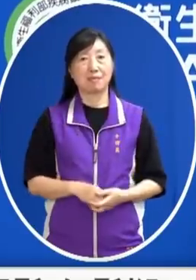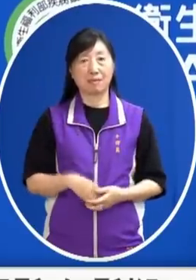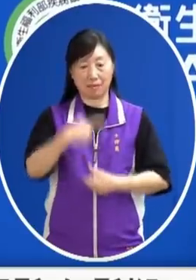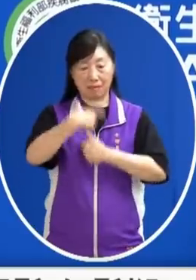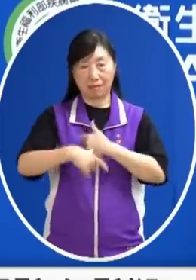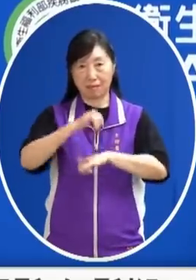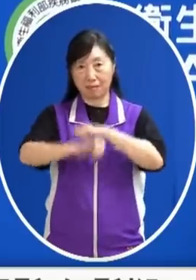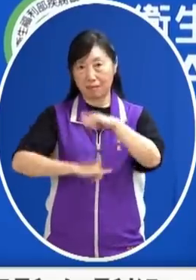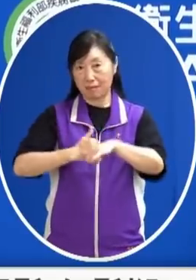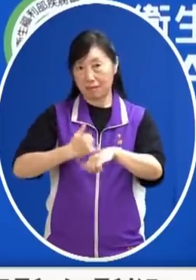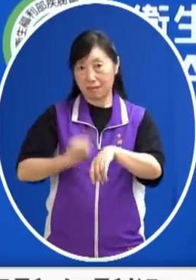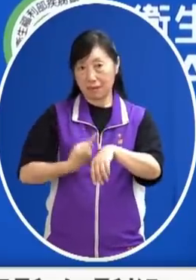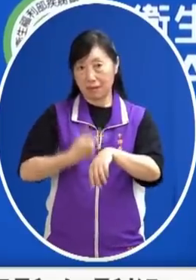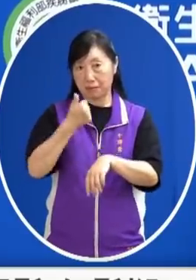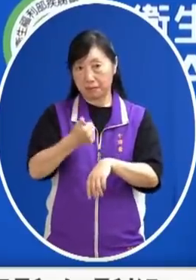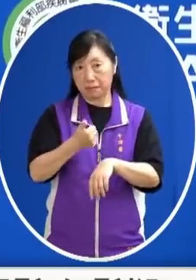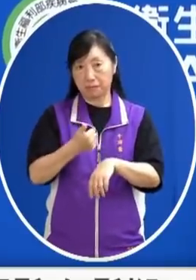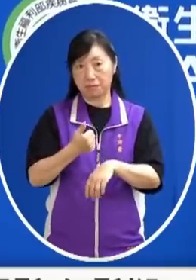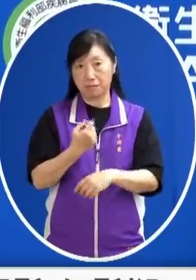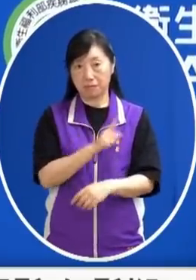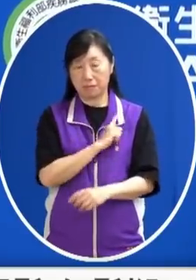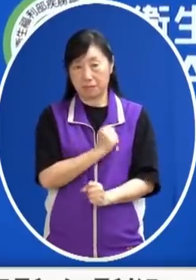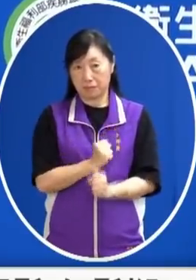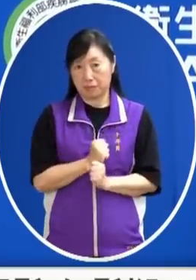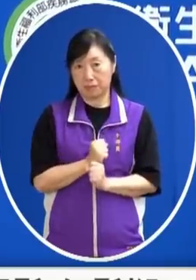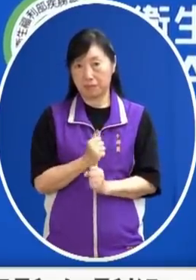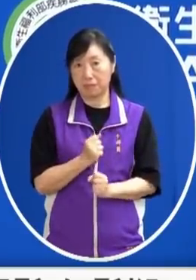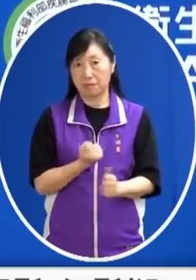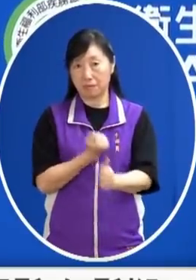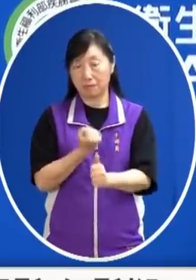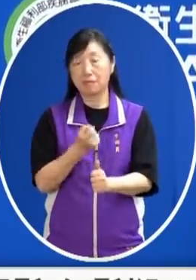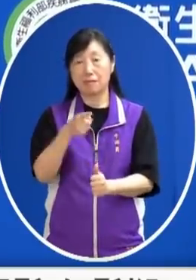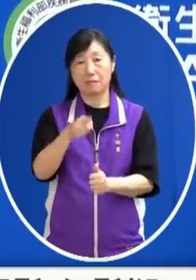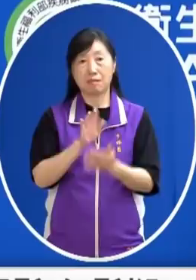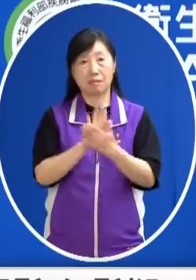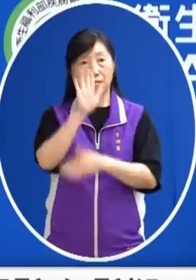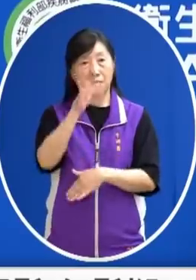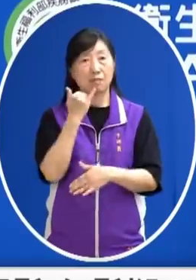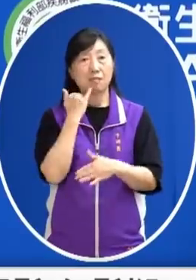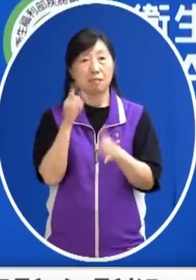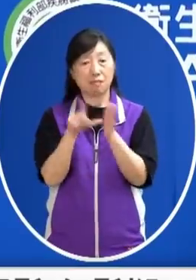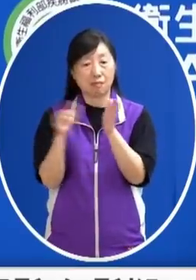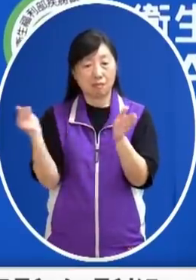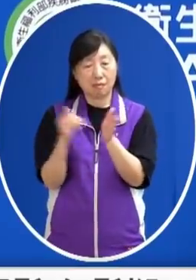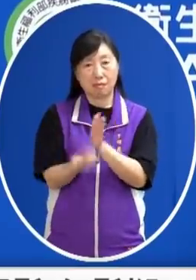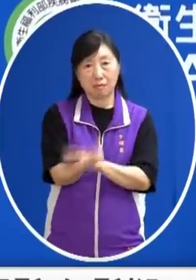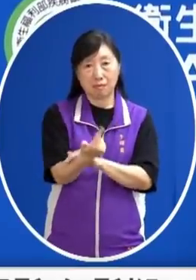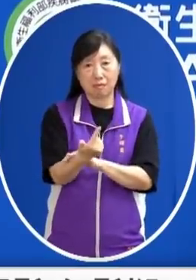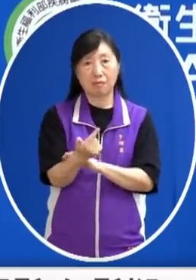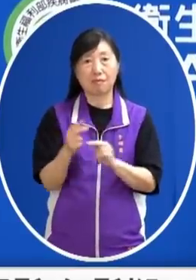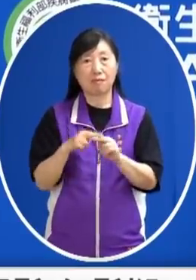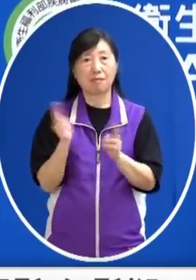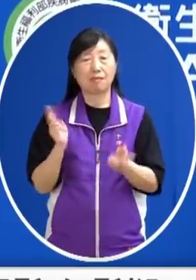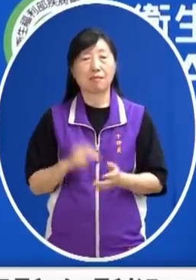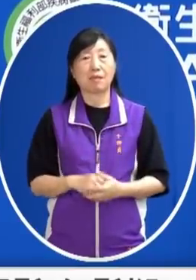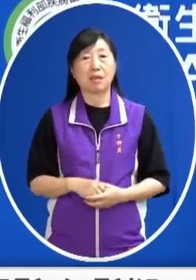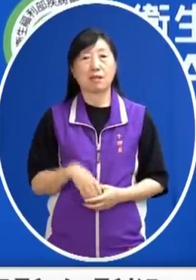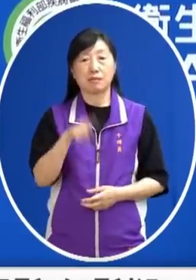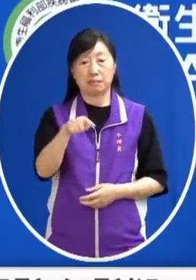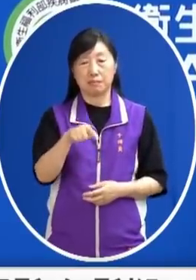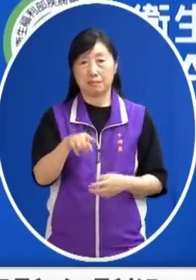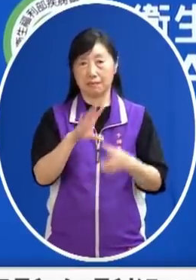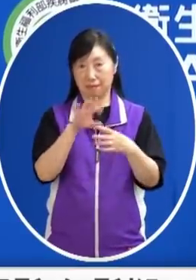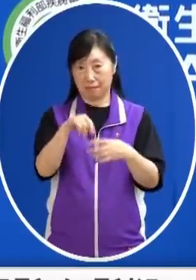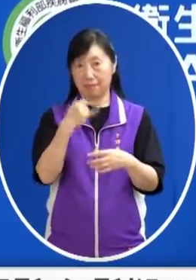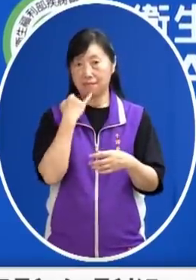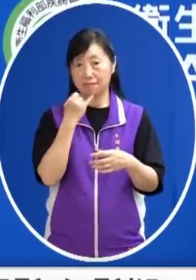够谨守的好。好，那这样子我们就越敢开放，因为我们可以在这样的一个前提下，我们可以好因应